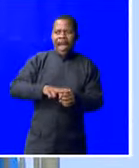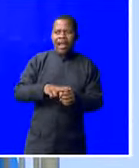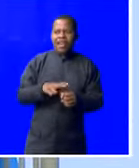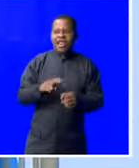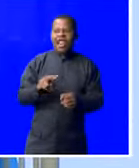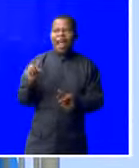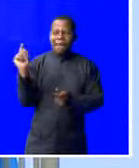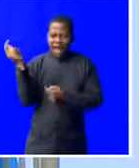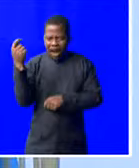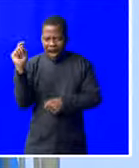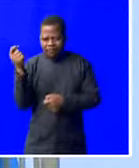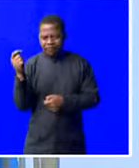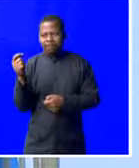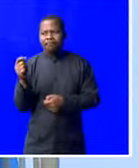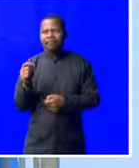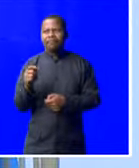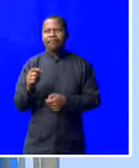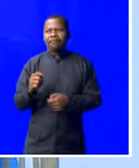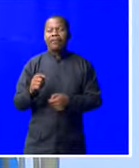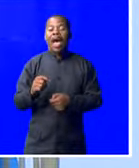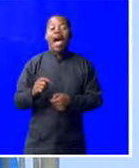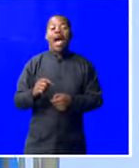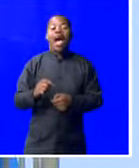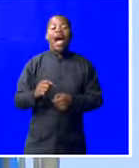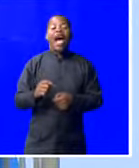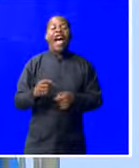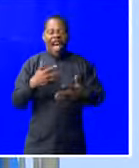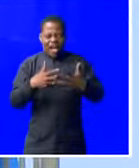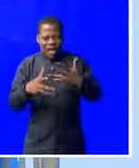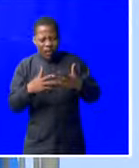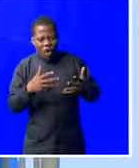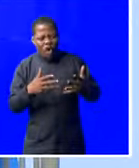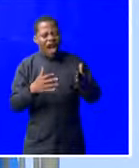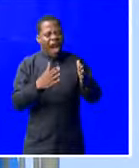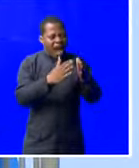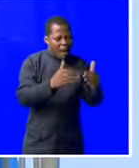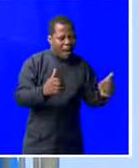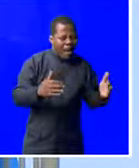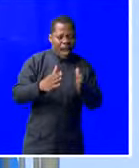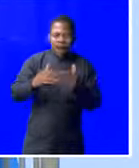lemimangweni letibanga lokuthi kugcine sekude lokuthula